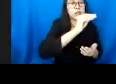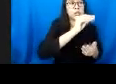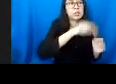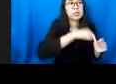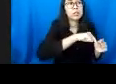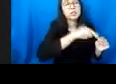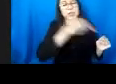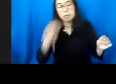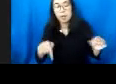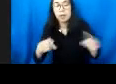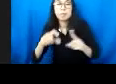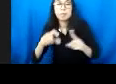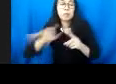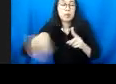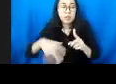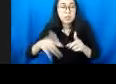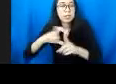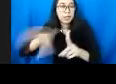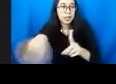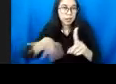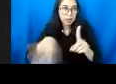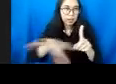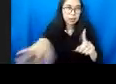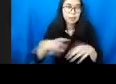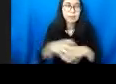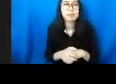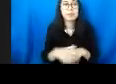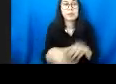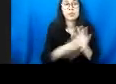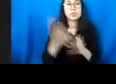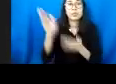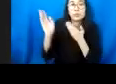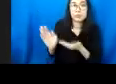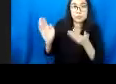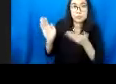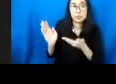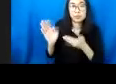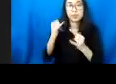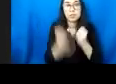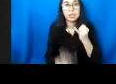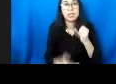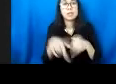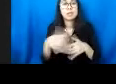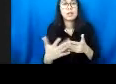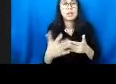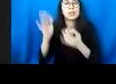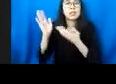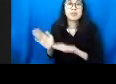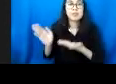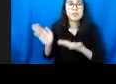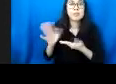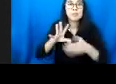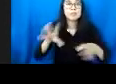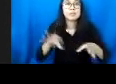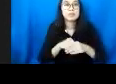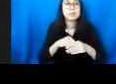dan daerah. Dan ini contoh slide yang terakhir ini adalah contoh joint statement yang dibuat, yang dirilis